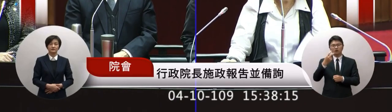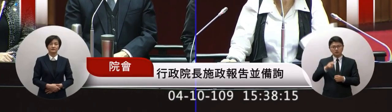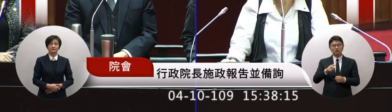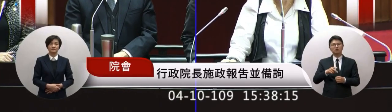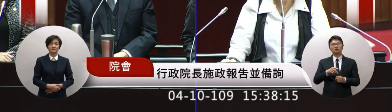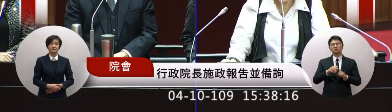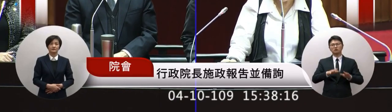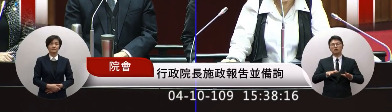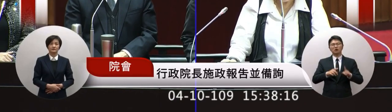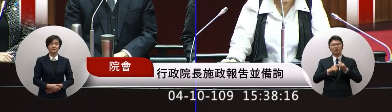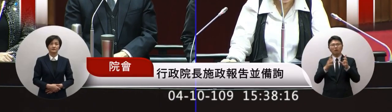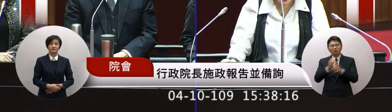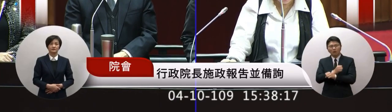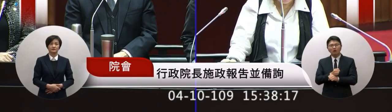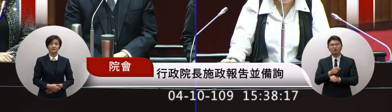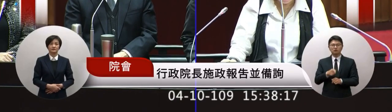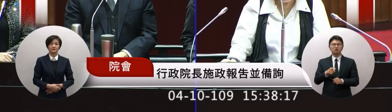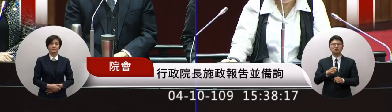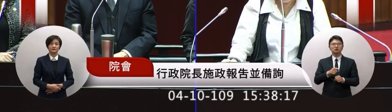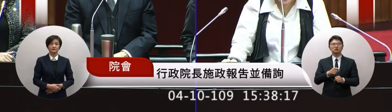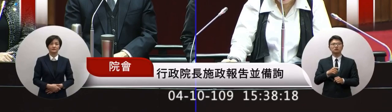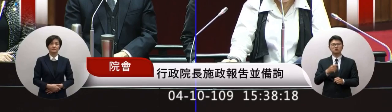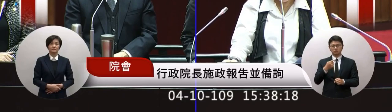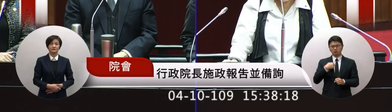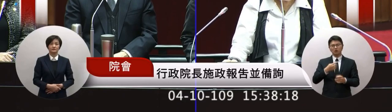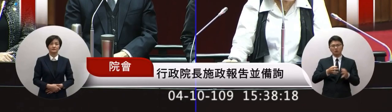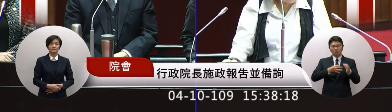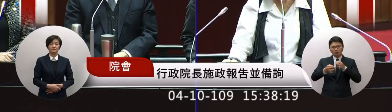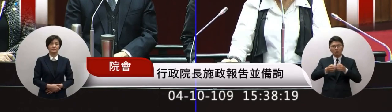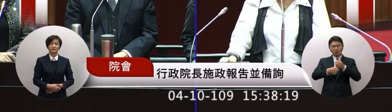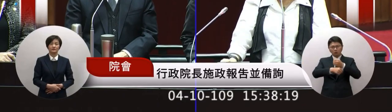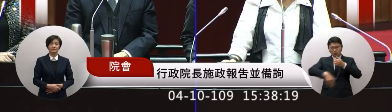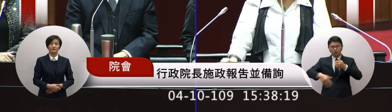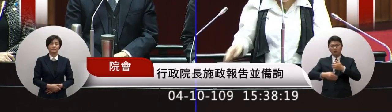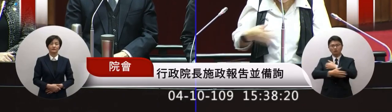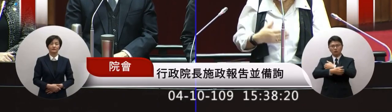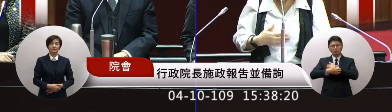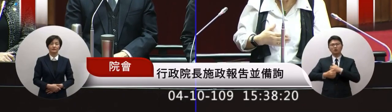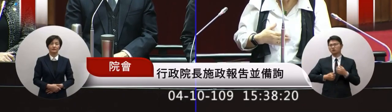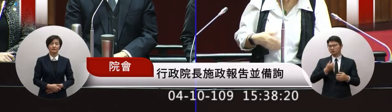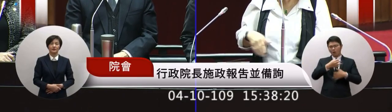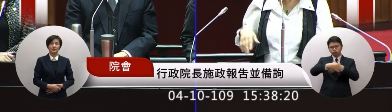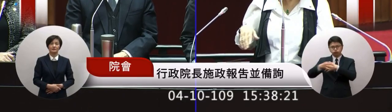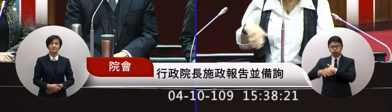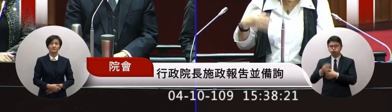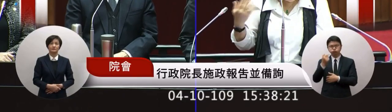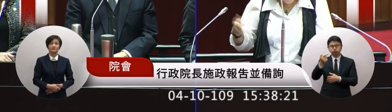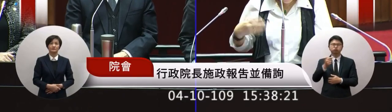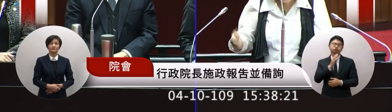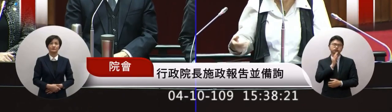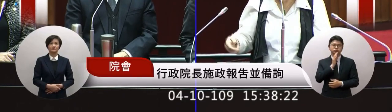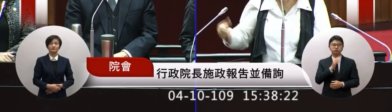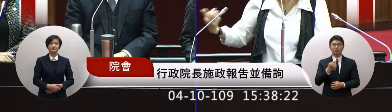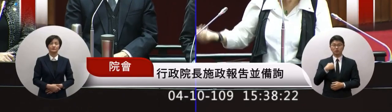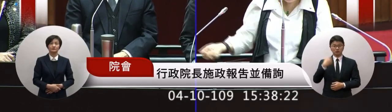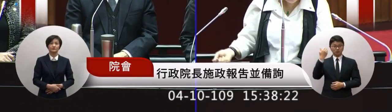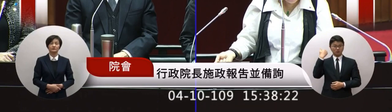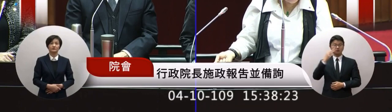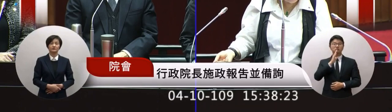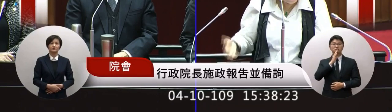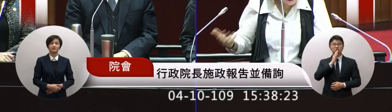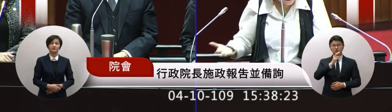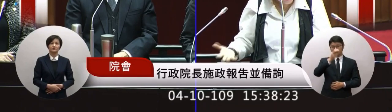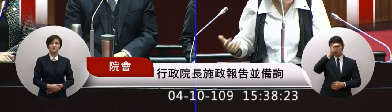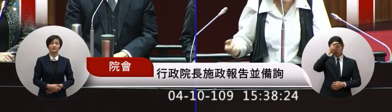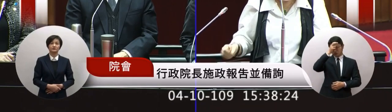来哦，我们的产业还是缺工缺得很严重哈。但是因为我作为一个以前是一个警政学